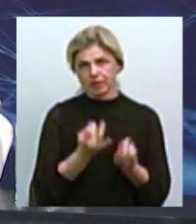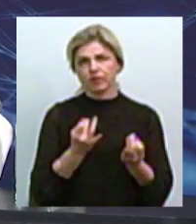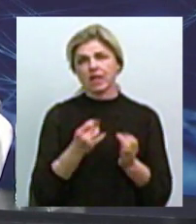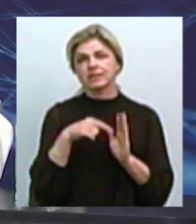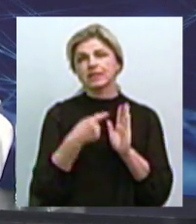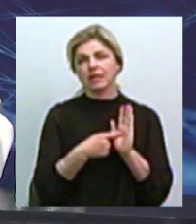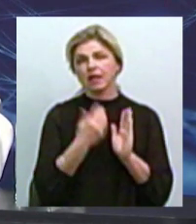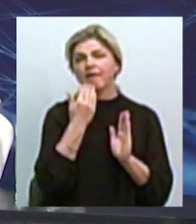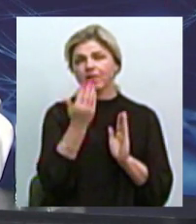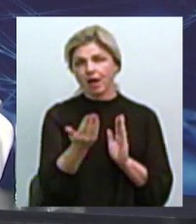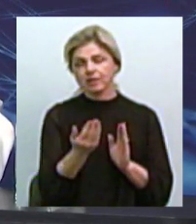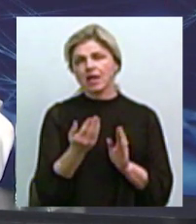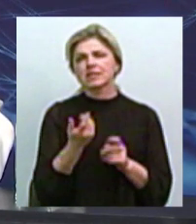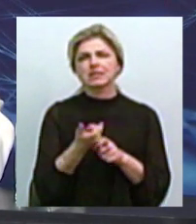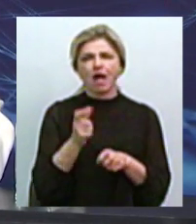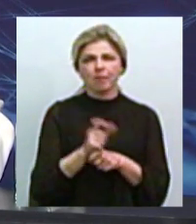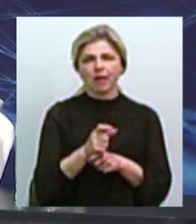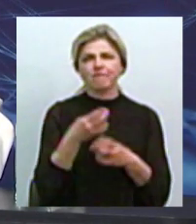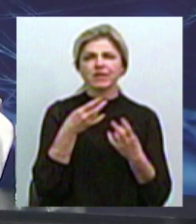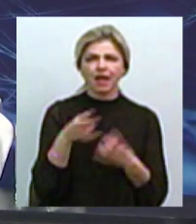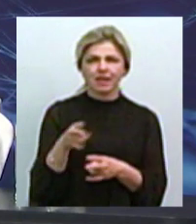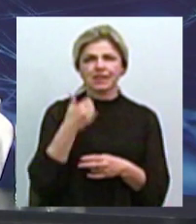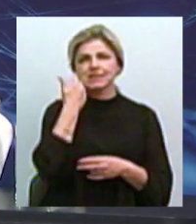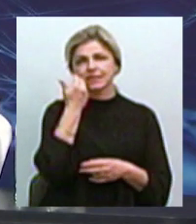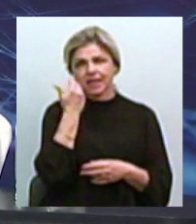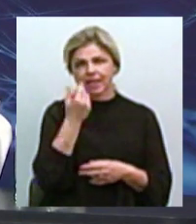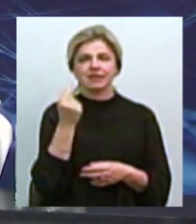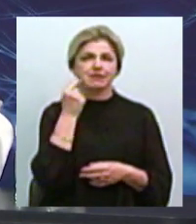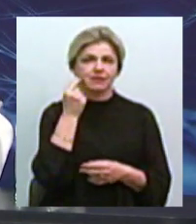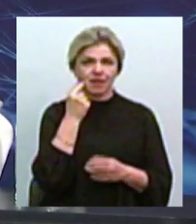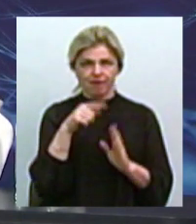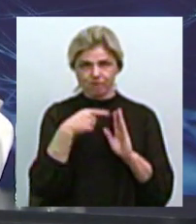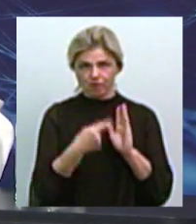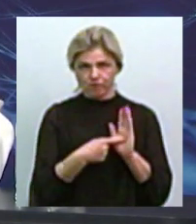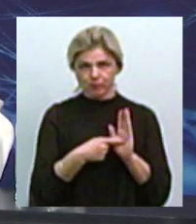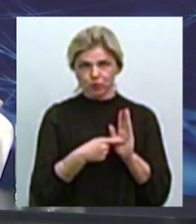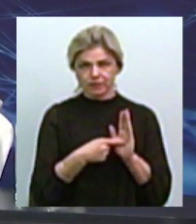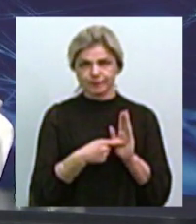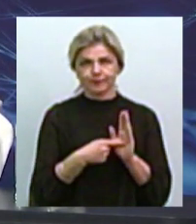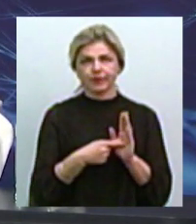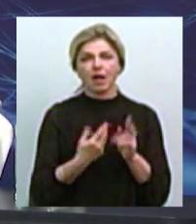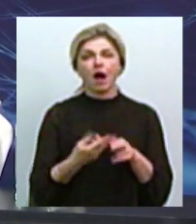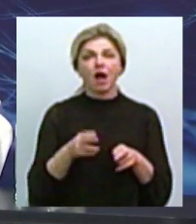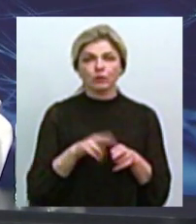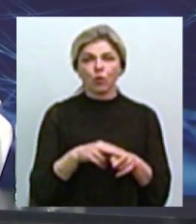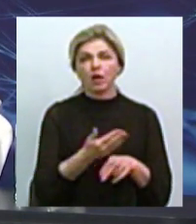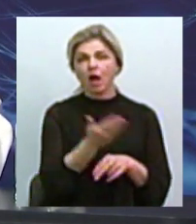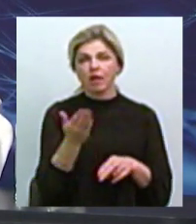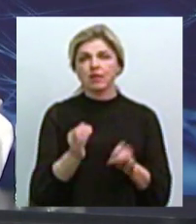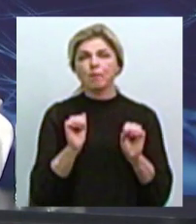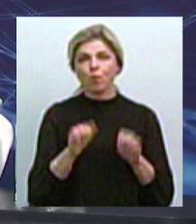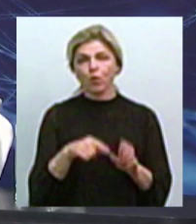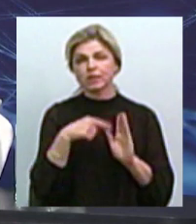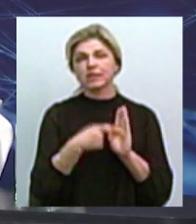задавать свои вот самые вредные, постыдные, как они могут считать, щепетильные вопросы, которые они могут задать в